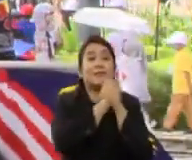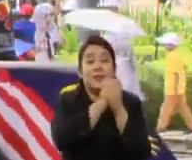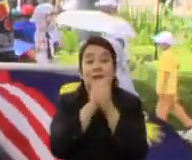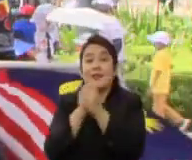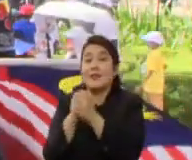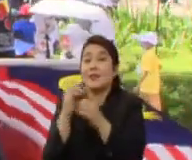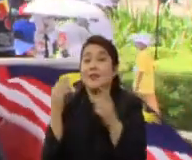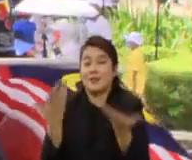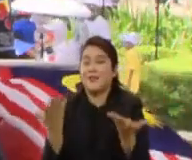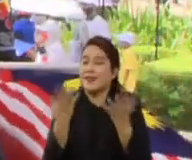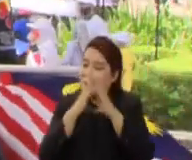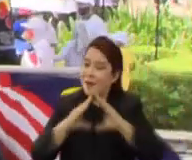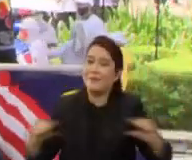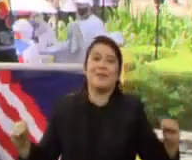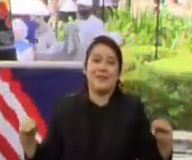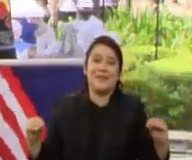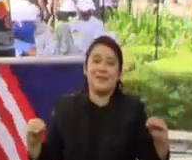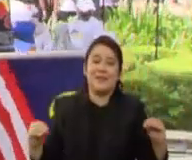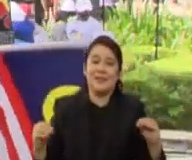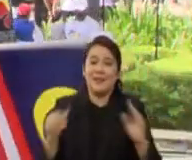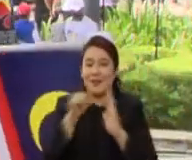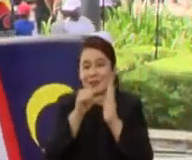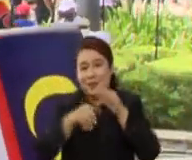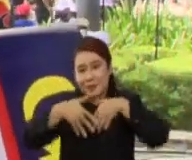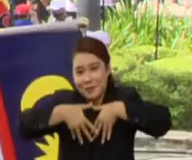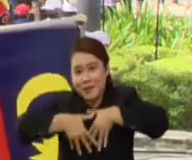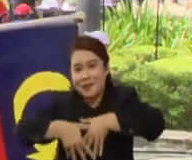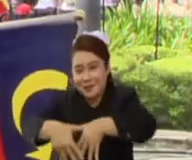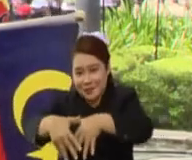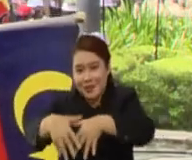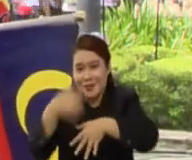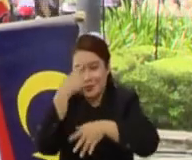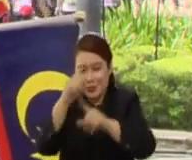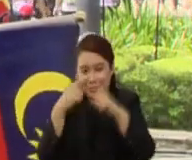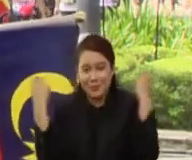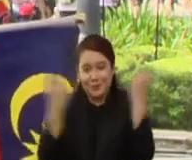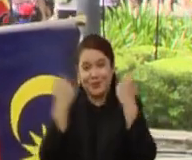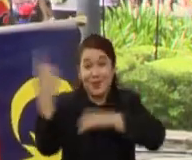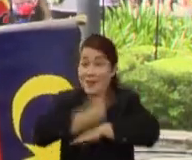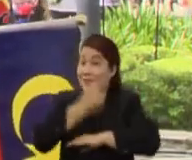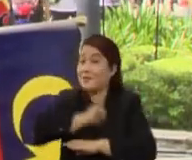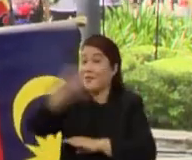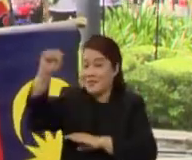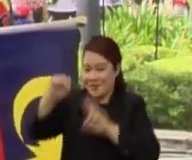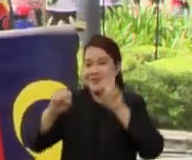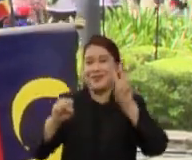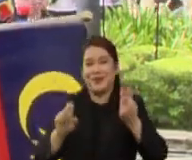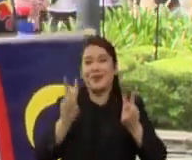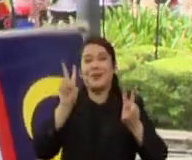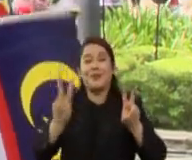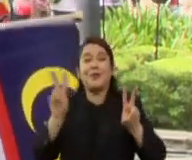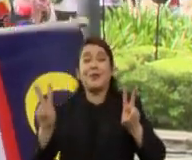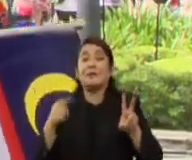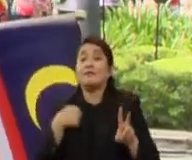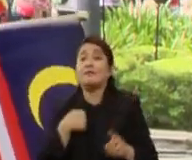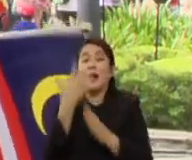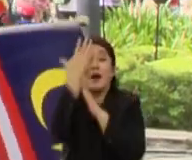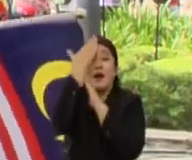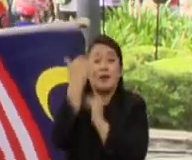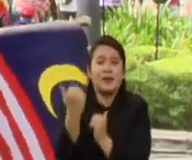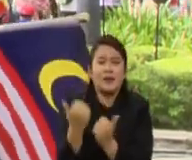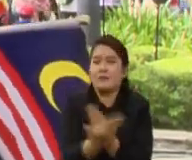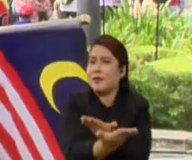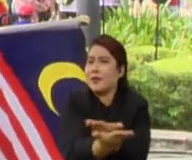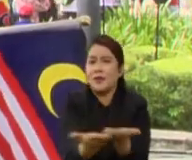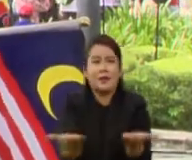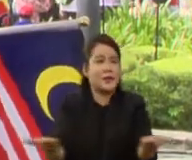semua. Selesai sudah acara perbarisan dan perarakan sempena sambutan Hari Kebangsaan tahun 2022. Kami harapkan di mana